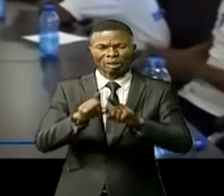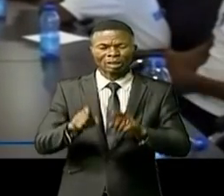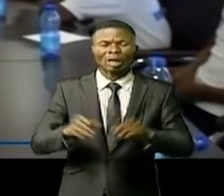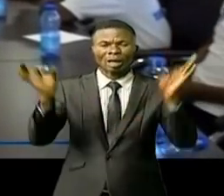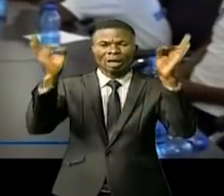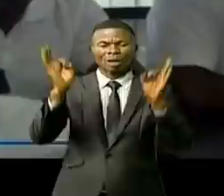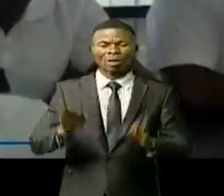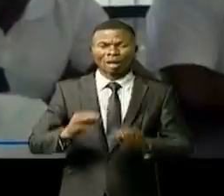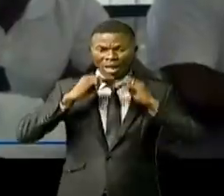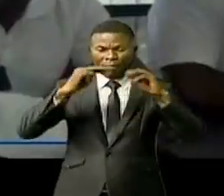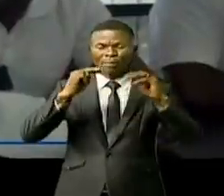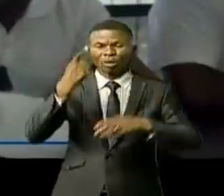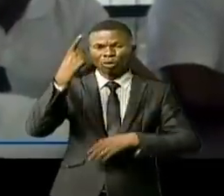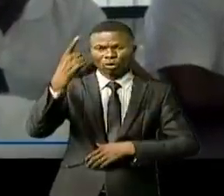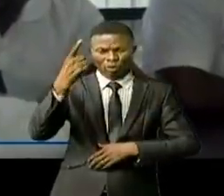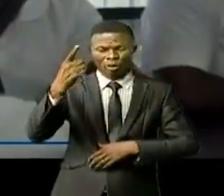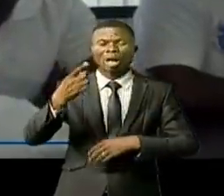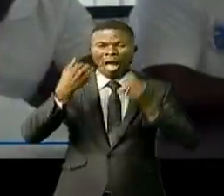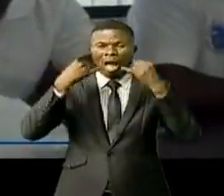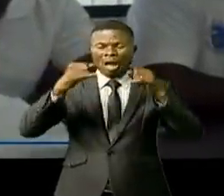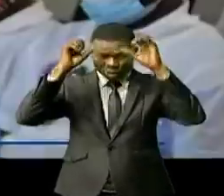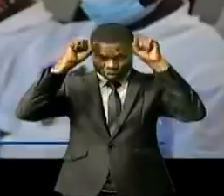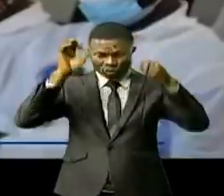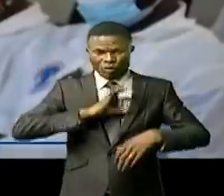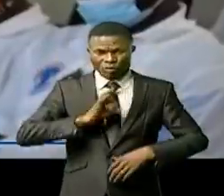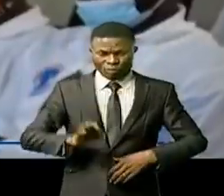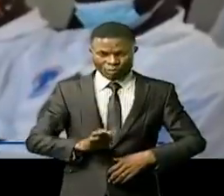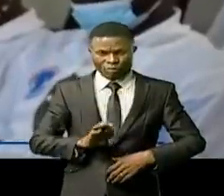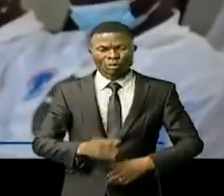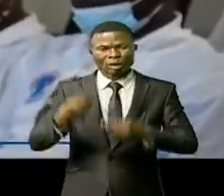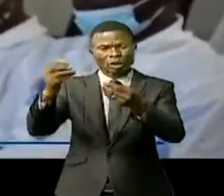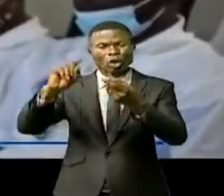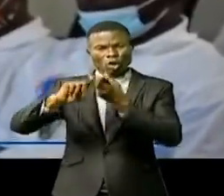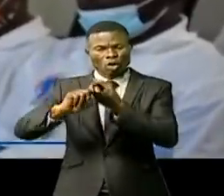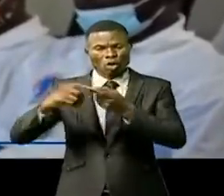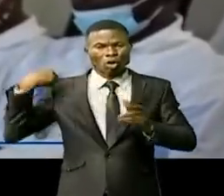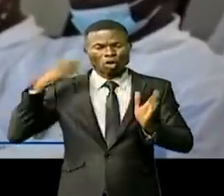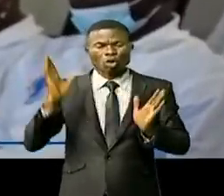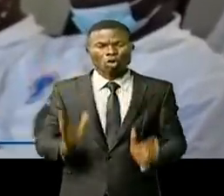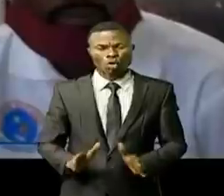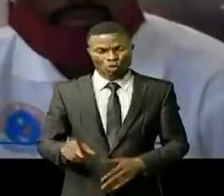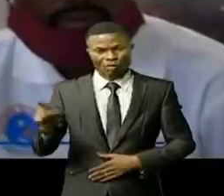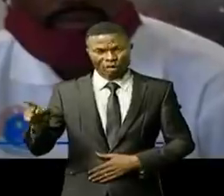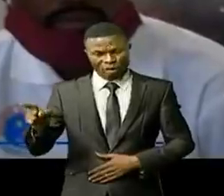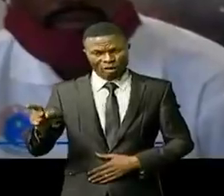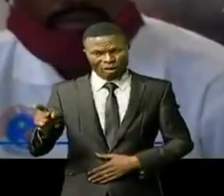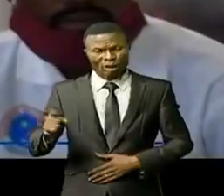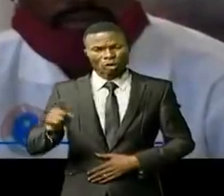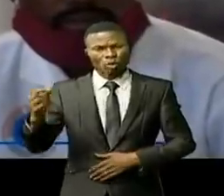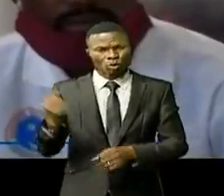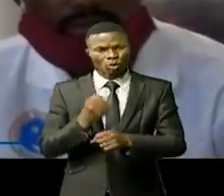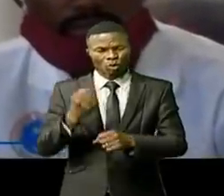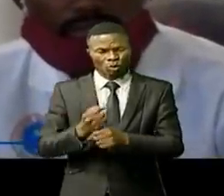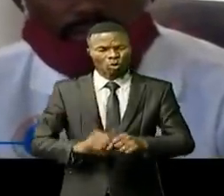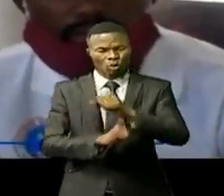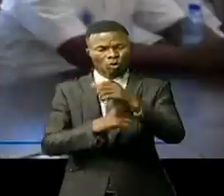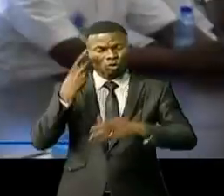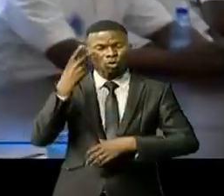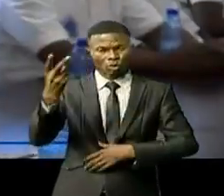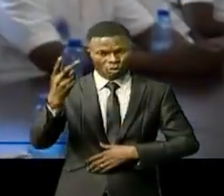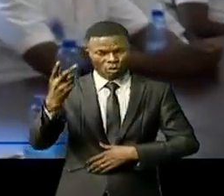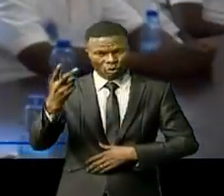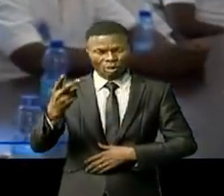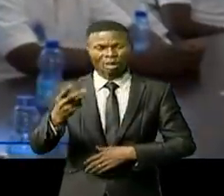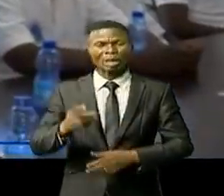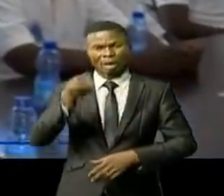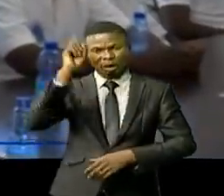un message commun au président de la République de réitérer sa confiance au gouverneur Samba Kayabalamuni qui incarne sa vision, celle de mettre en